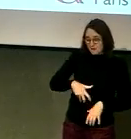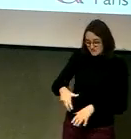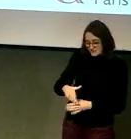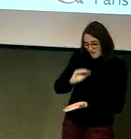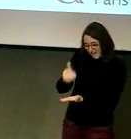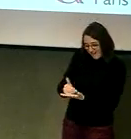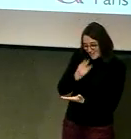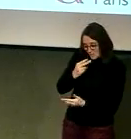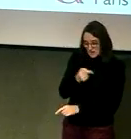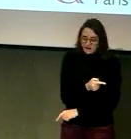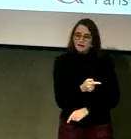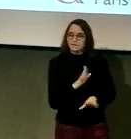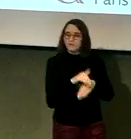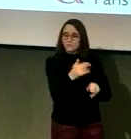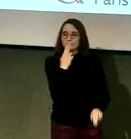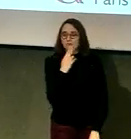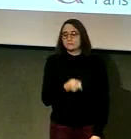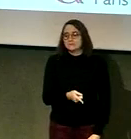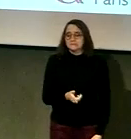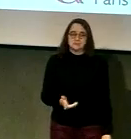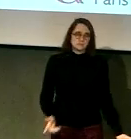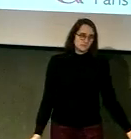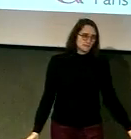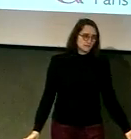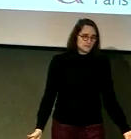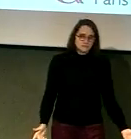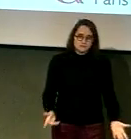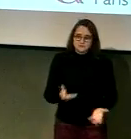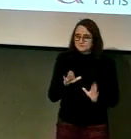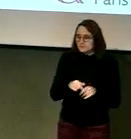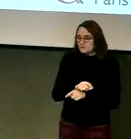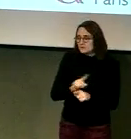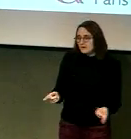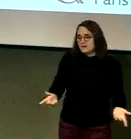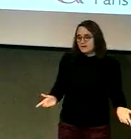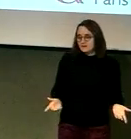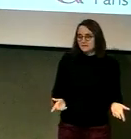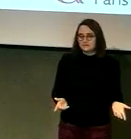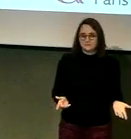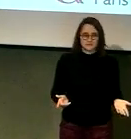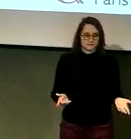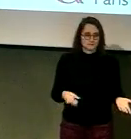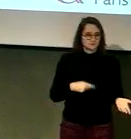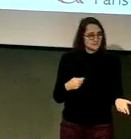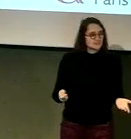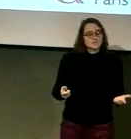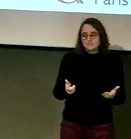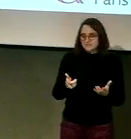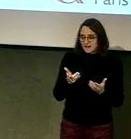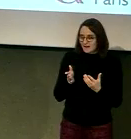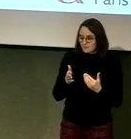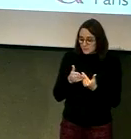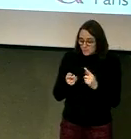il y a un moment quand même, on voit bien que ça ne peut pas fonctionner. Et du coup, la solidarité